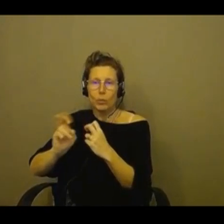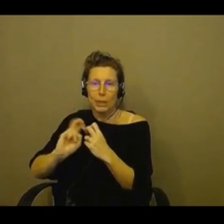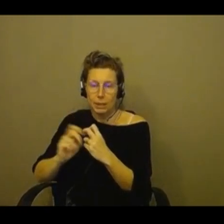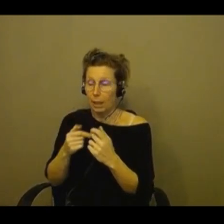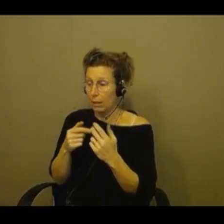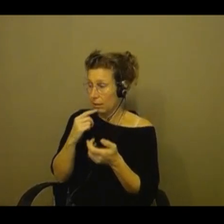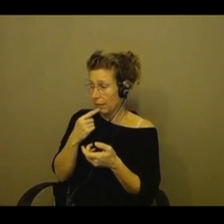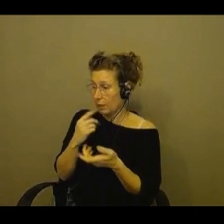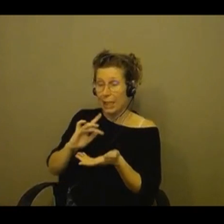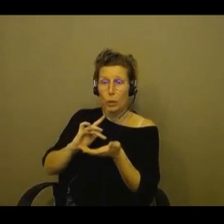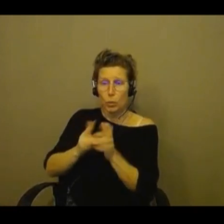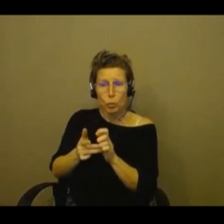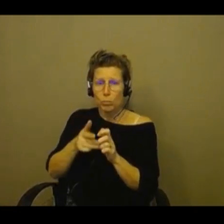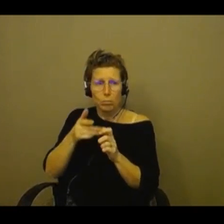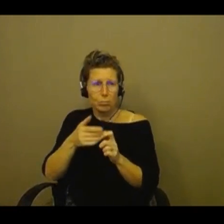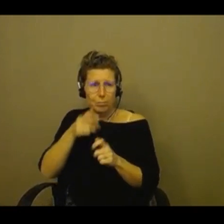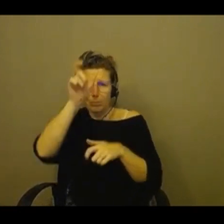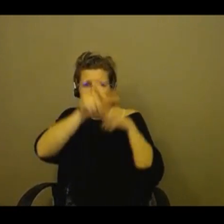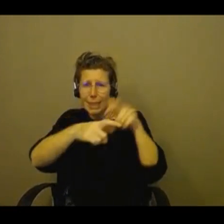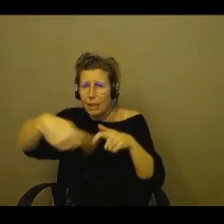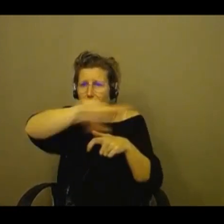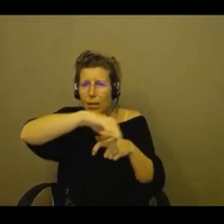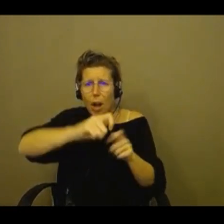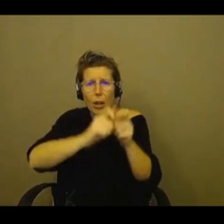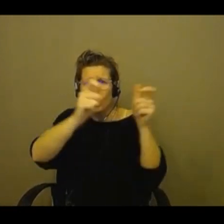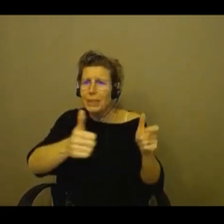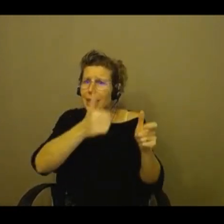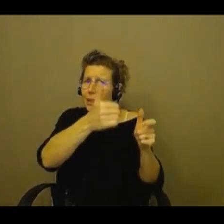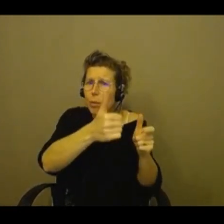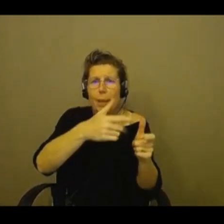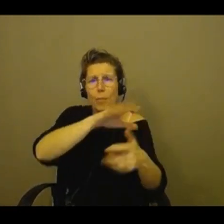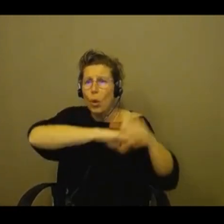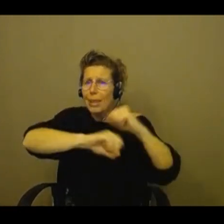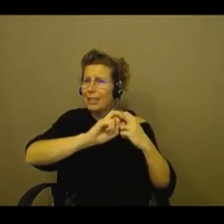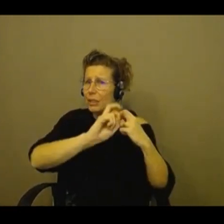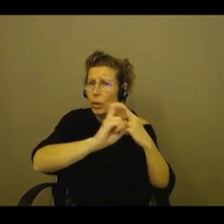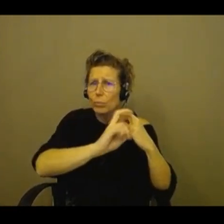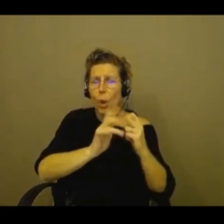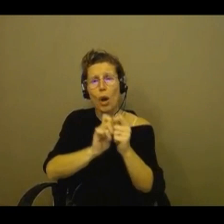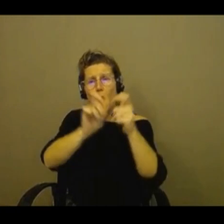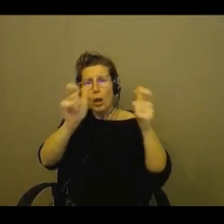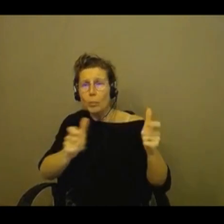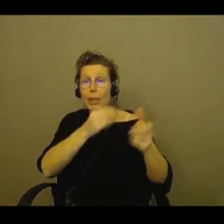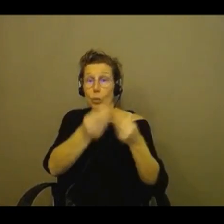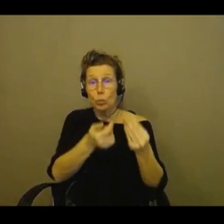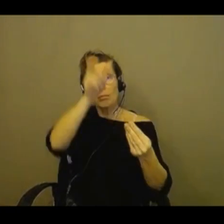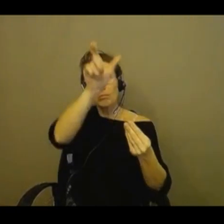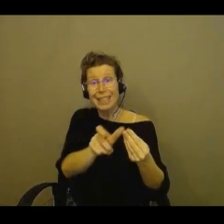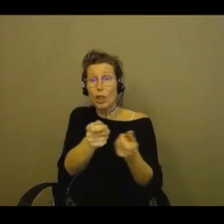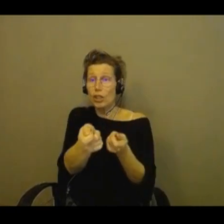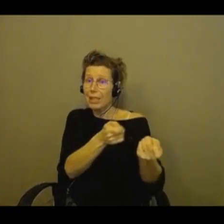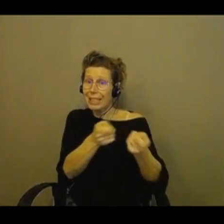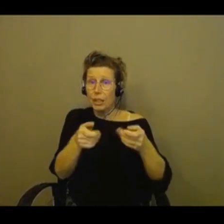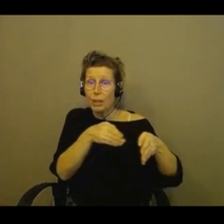les collectivités territoriales ou les opérateurs de transport ainsi que les gestionnaires de voiries, à créer des bases de